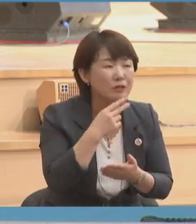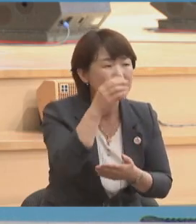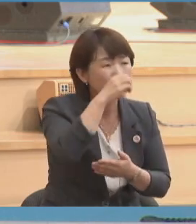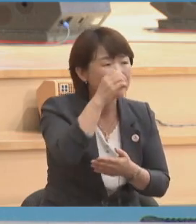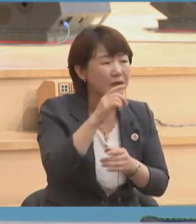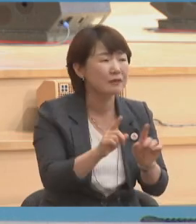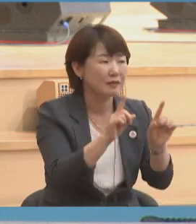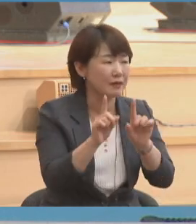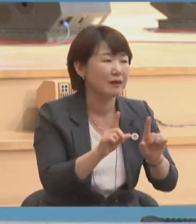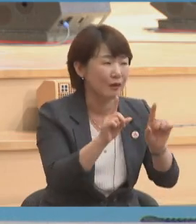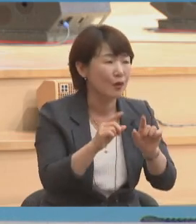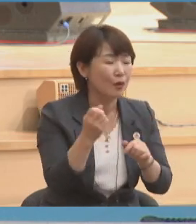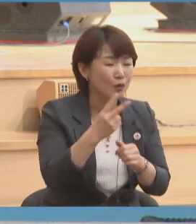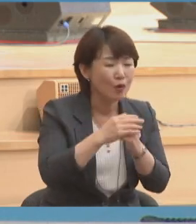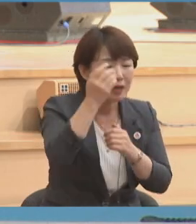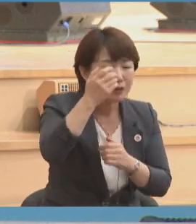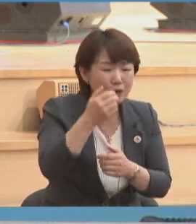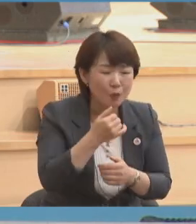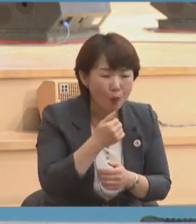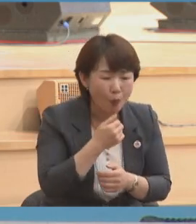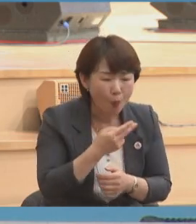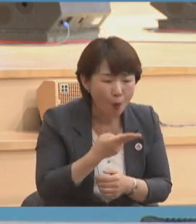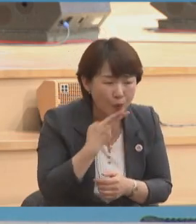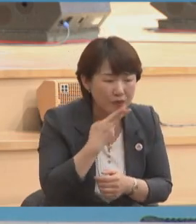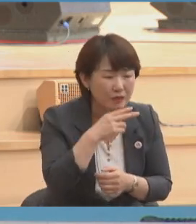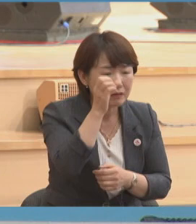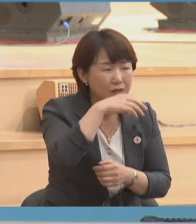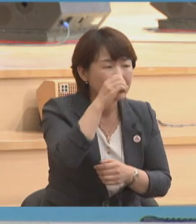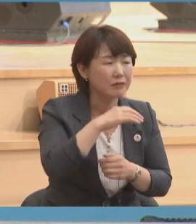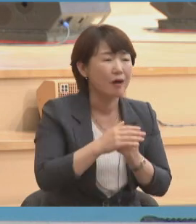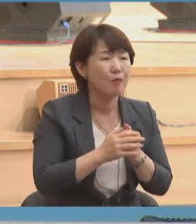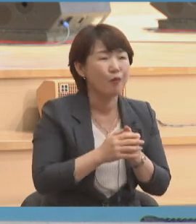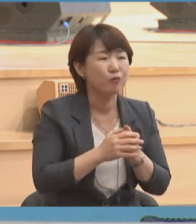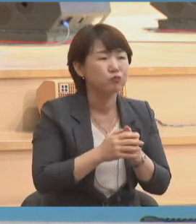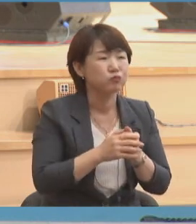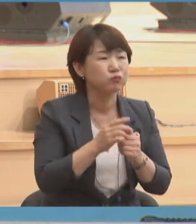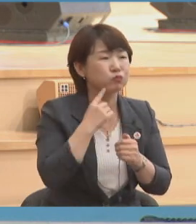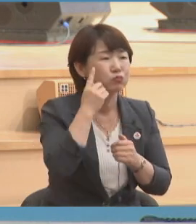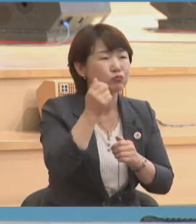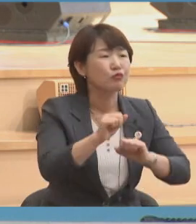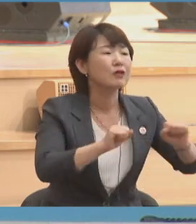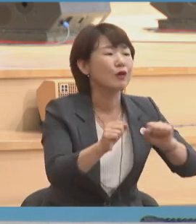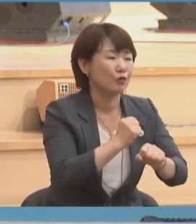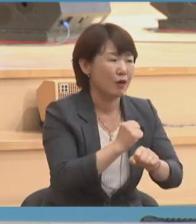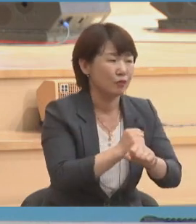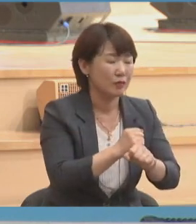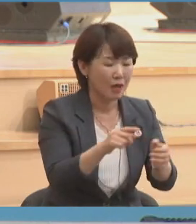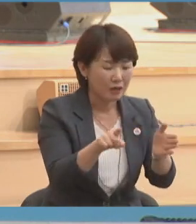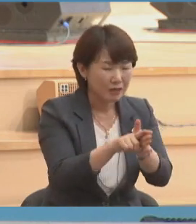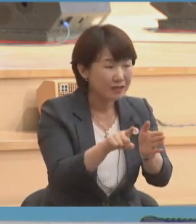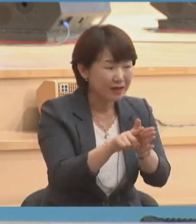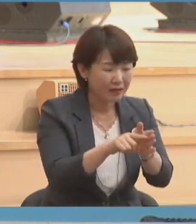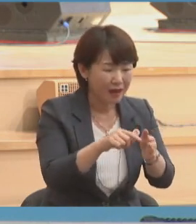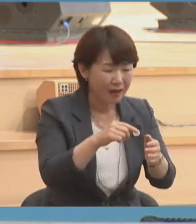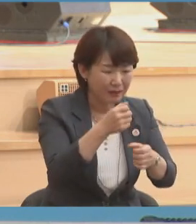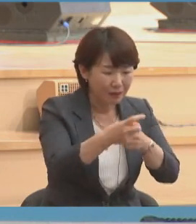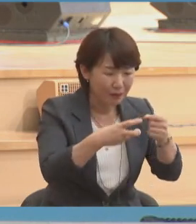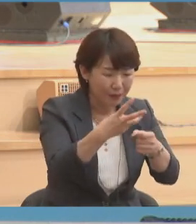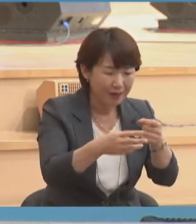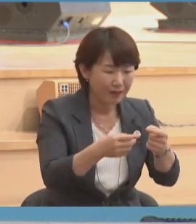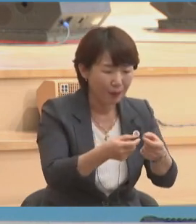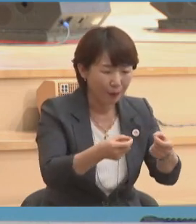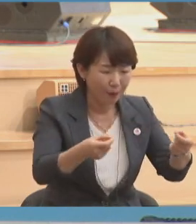없이 살아가고, 심지어 성령 없이 사역도 하고. 그러니 신앙 연수는 올라가지만 성숙되지